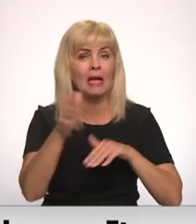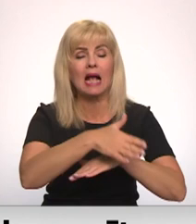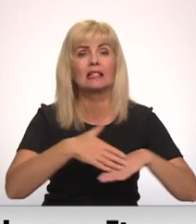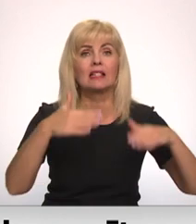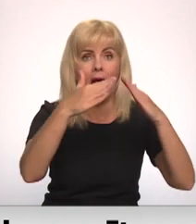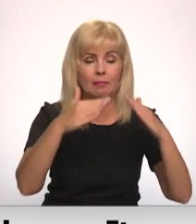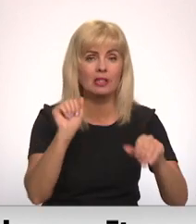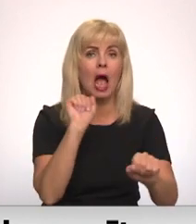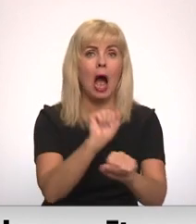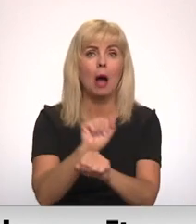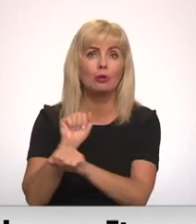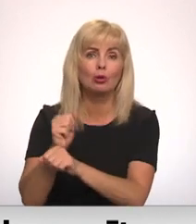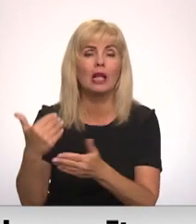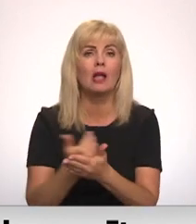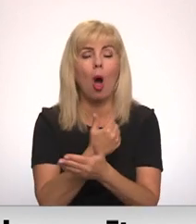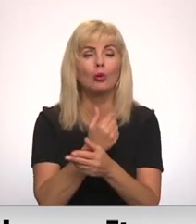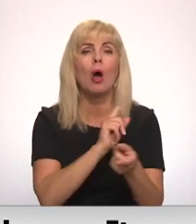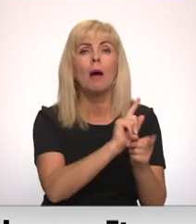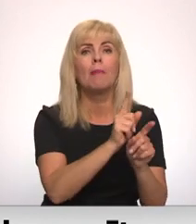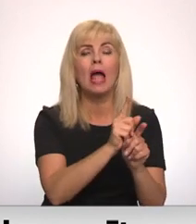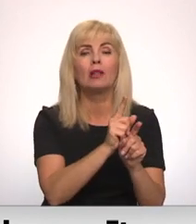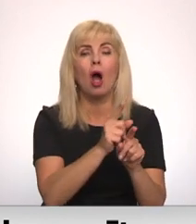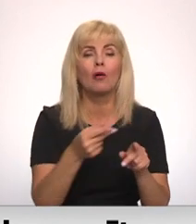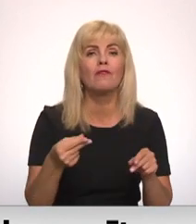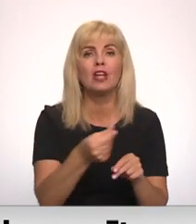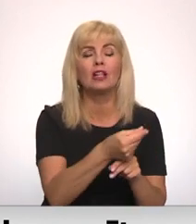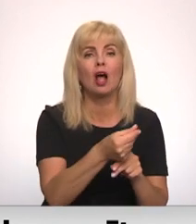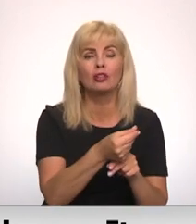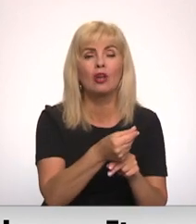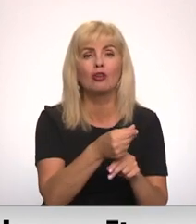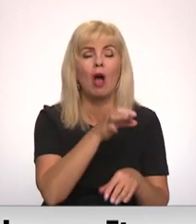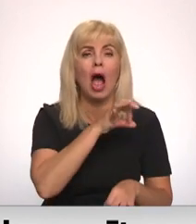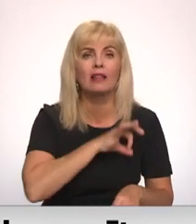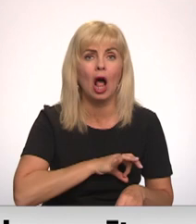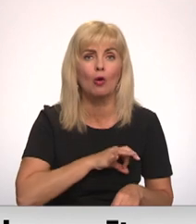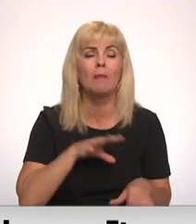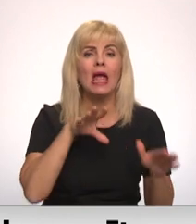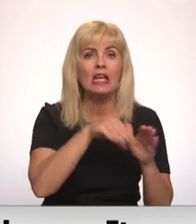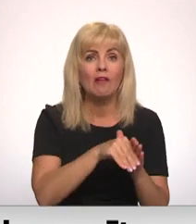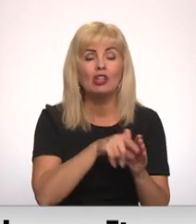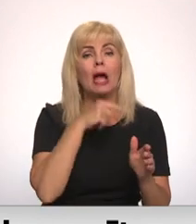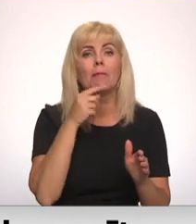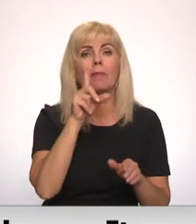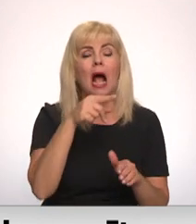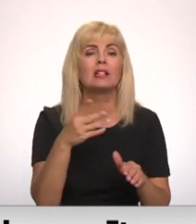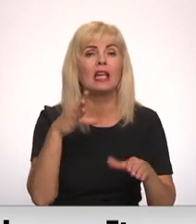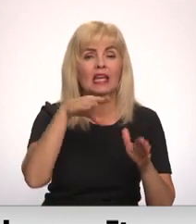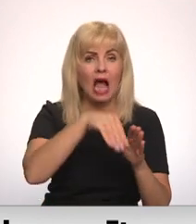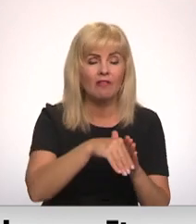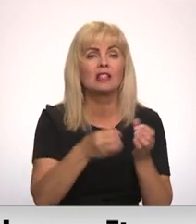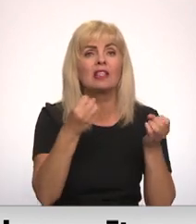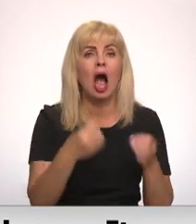pieprasot apturēt jaunā pedagoga atalgojuma finansēšanas modeļa ieviešanu. Viņi prasīja modeļa vietā pieņemt skaidru